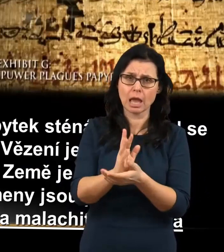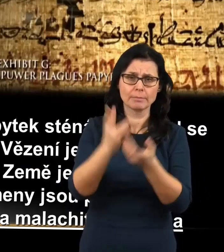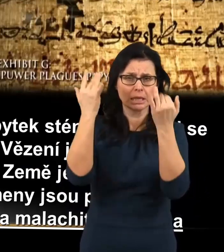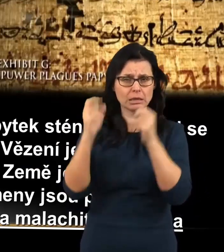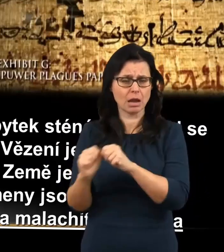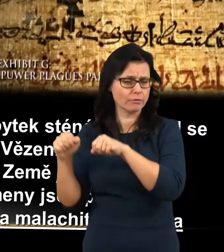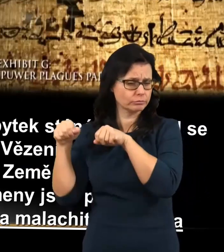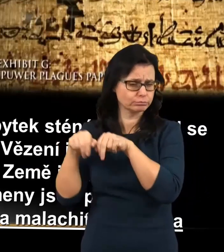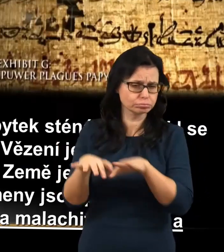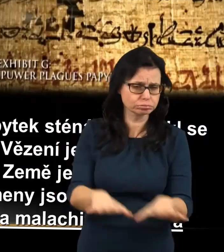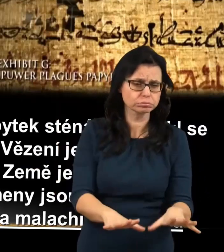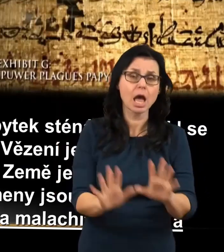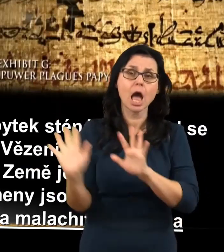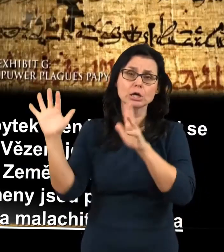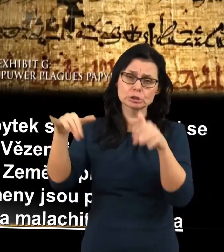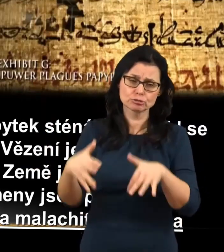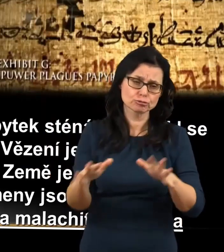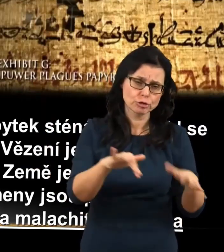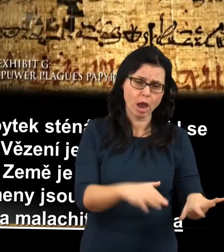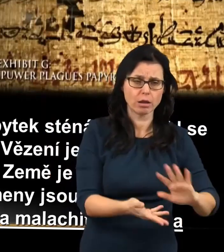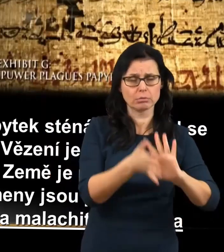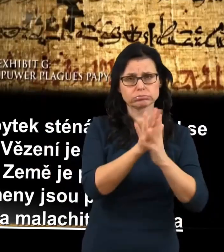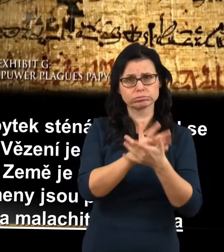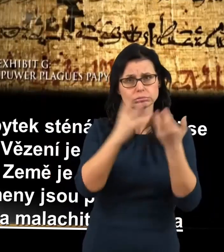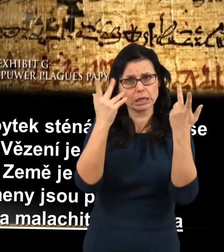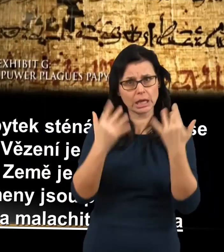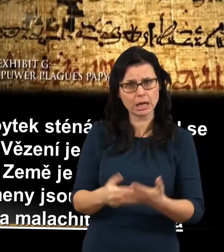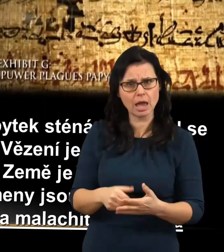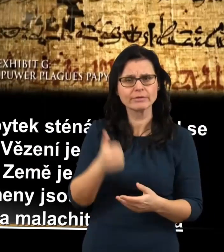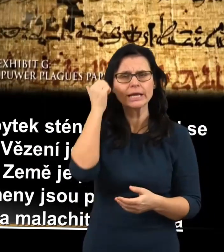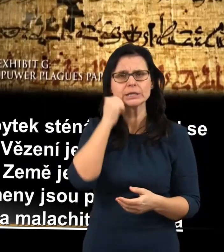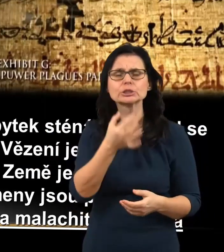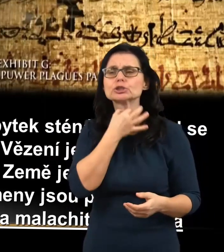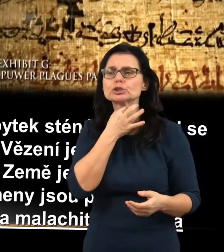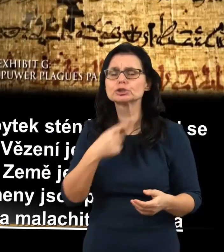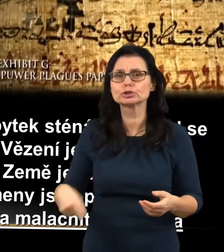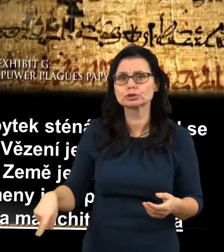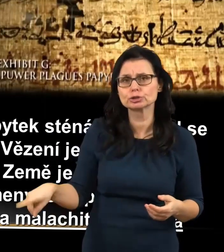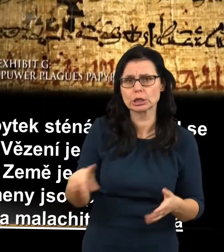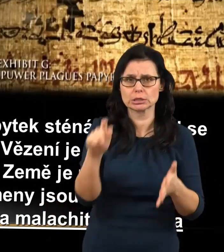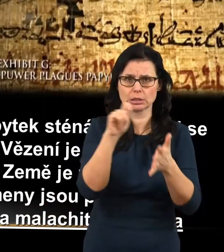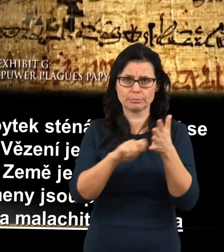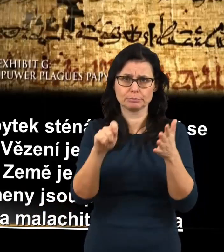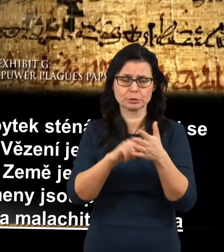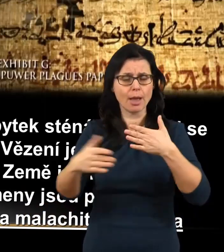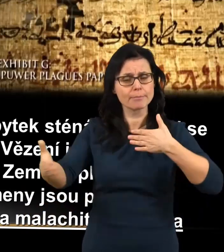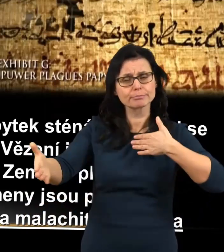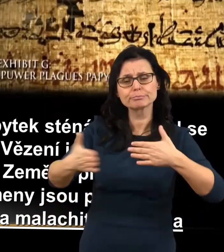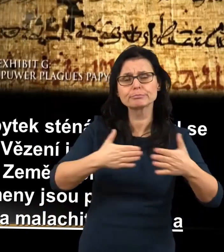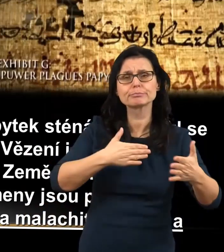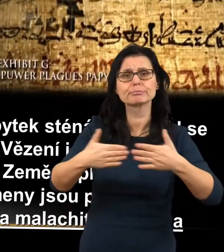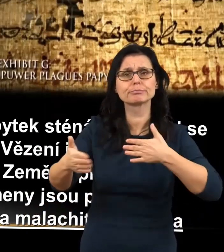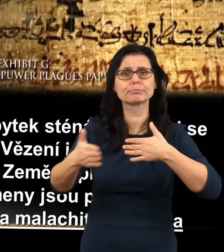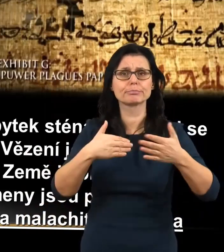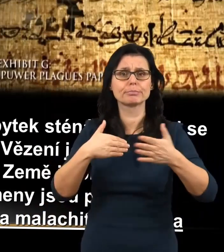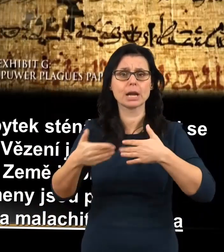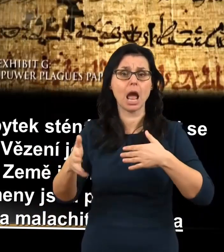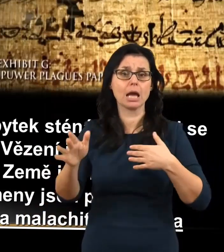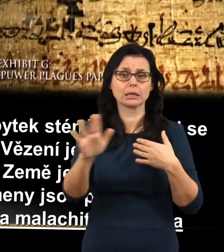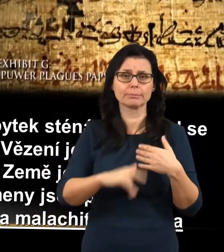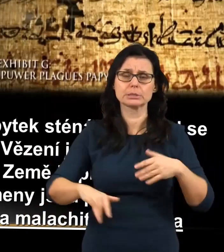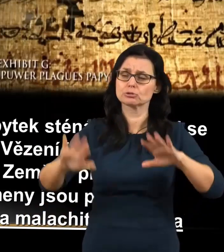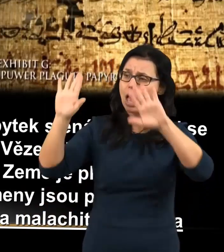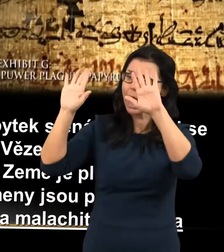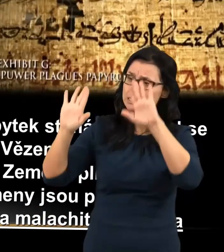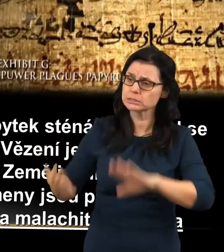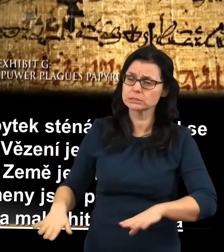všude, řeka je krev, lidé žízní. brány a zdi a